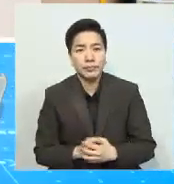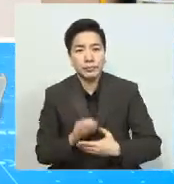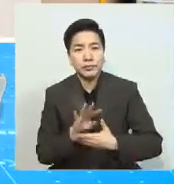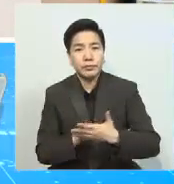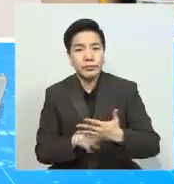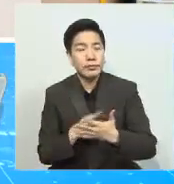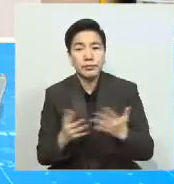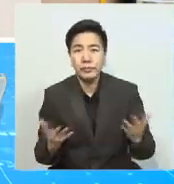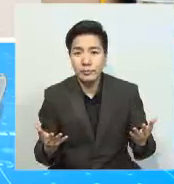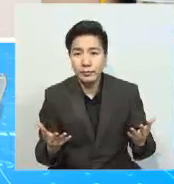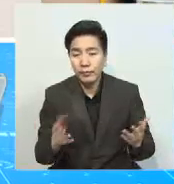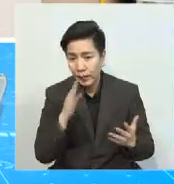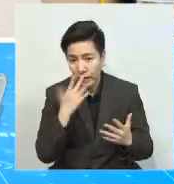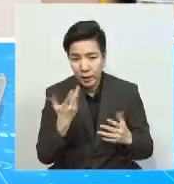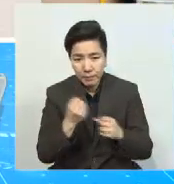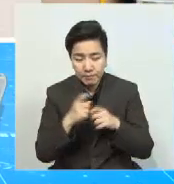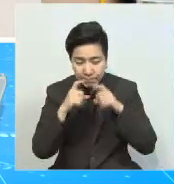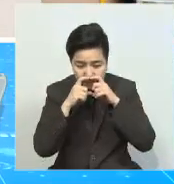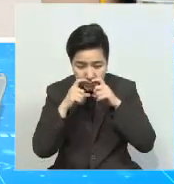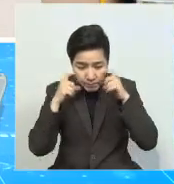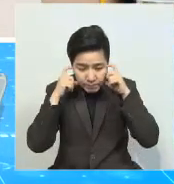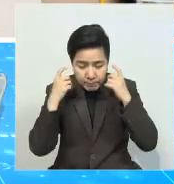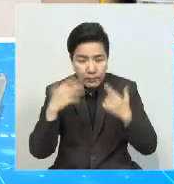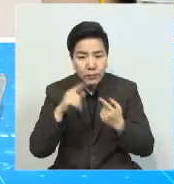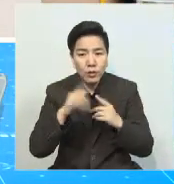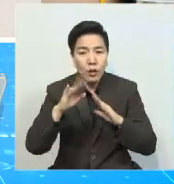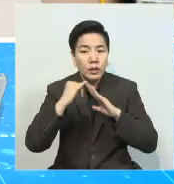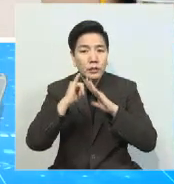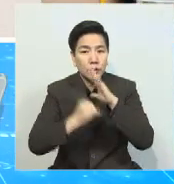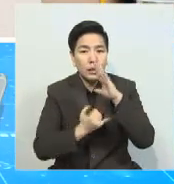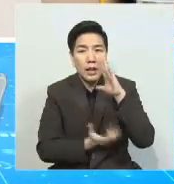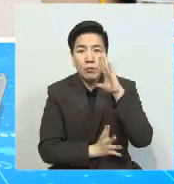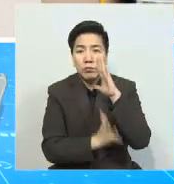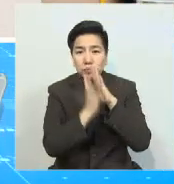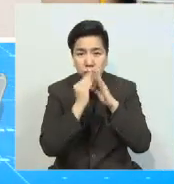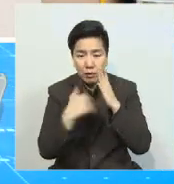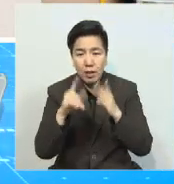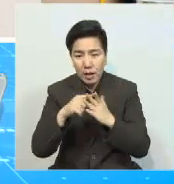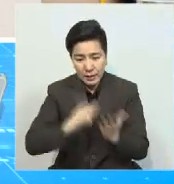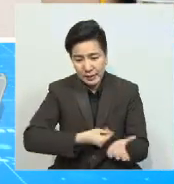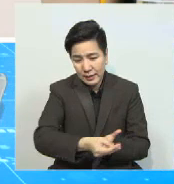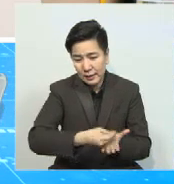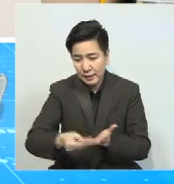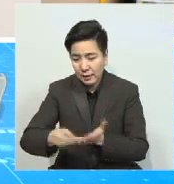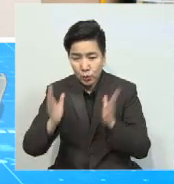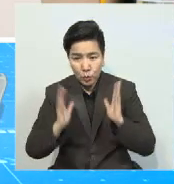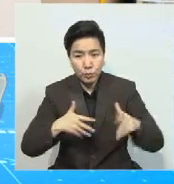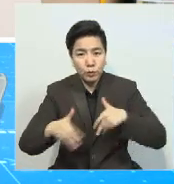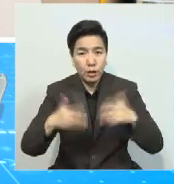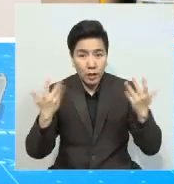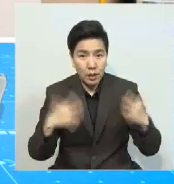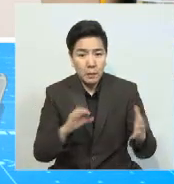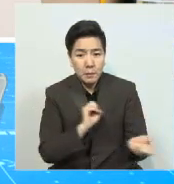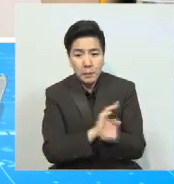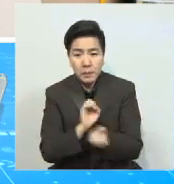วางแนวทางไว้มาคะว่าเมื่อเรารวบรวมจากโรงพยาบาลจากศูนย์ต่างจังหวัดทั่วไปแล้วเนี่ยที่จะนำมาแจกให้ประชาชนในพื้นที่